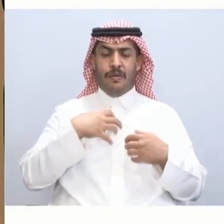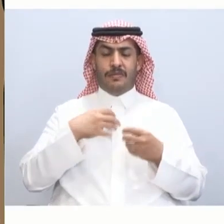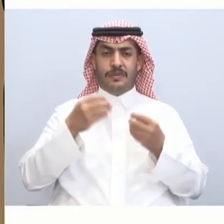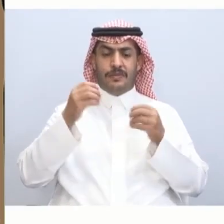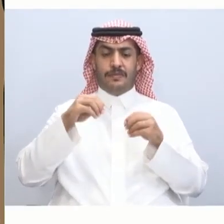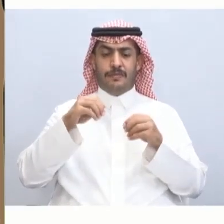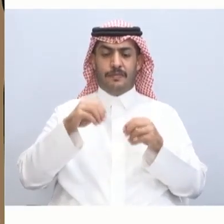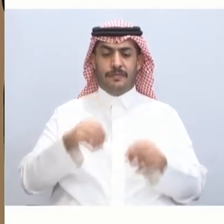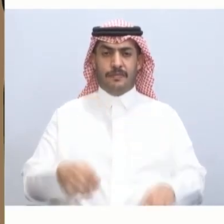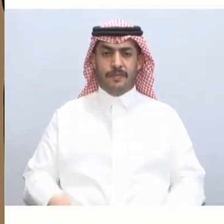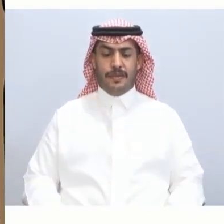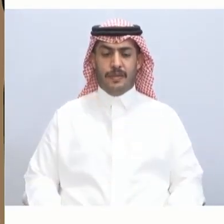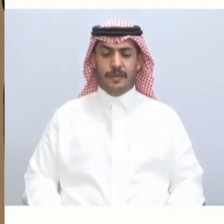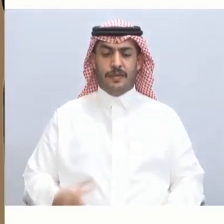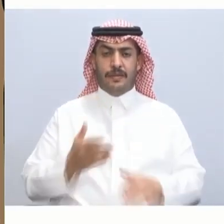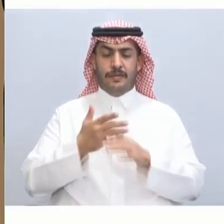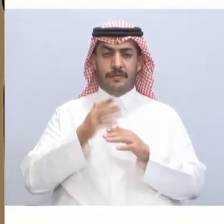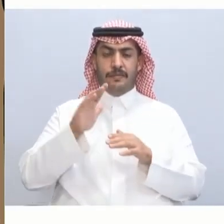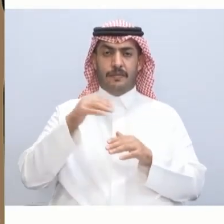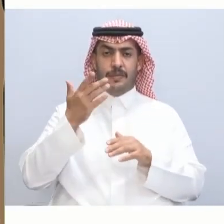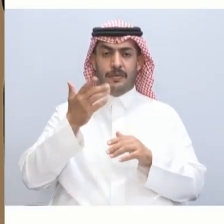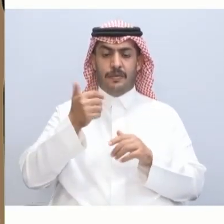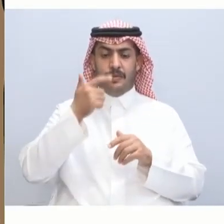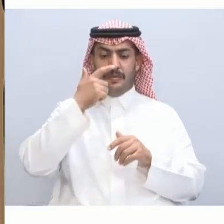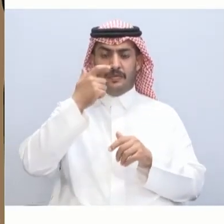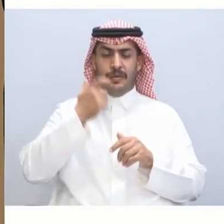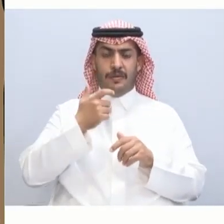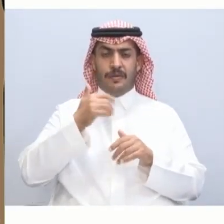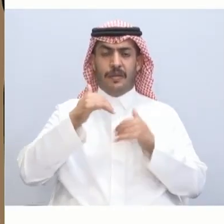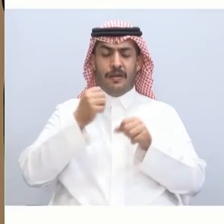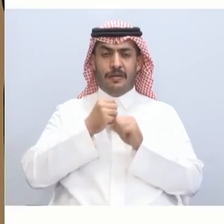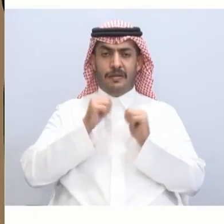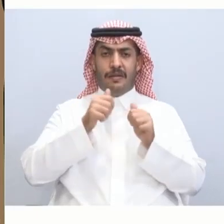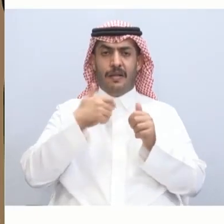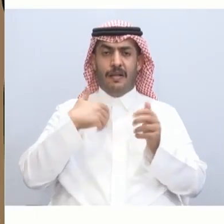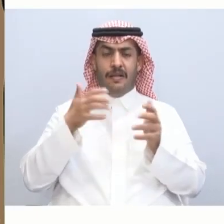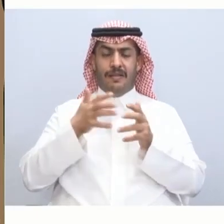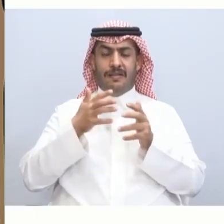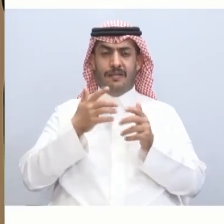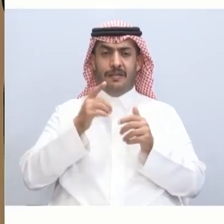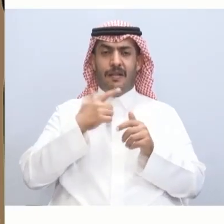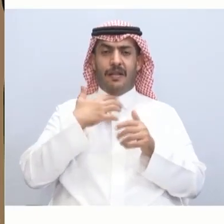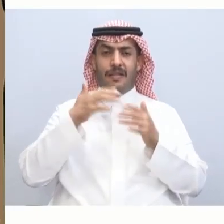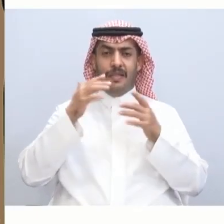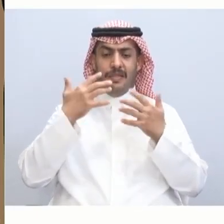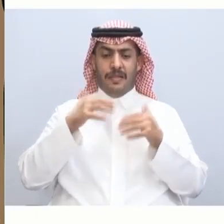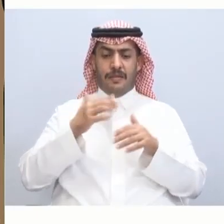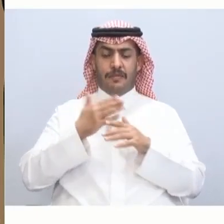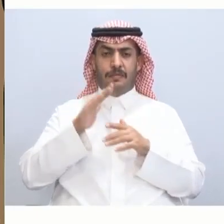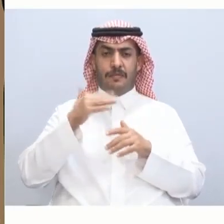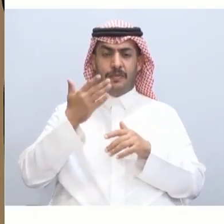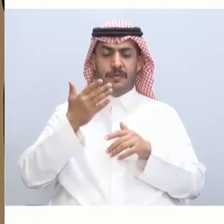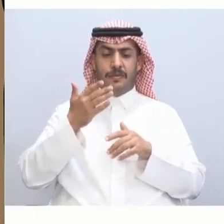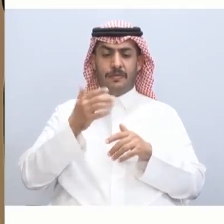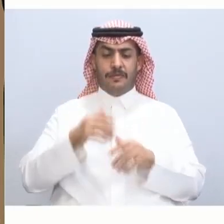النفسيه والبدنيه وتحدث عندما يطالب الفرد باداء يفوق امكاناته العاديه وياتي هنا